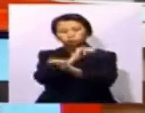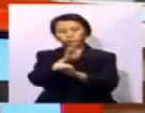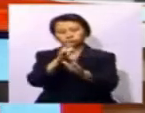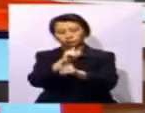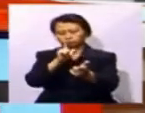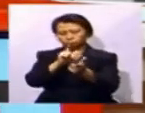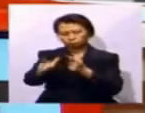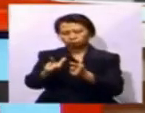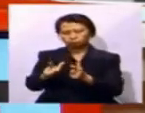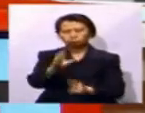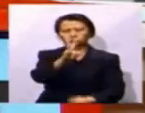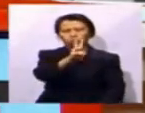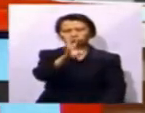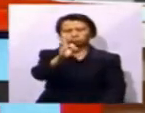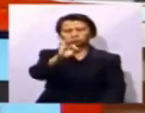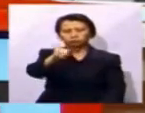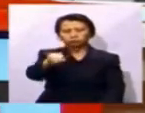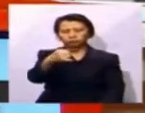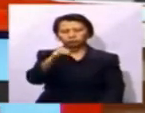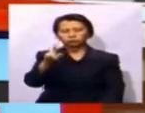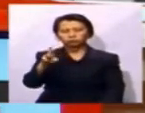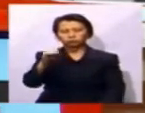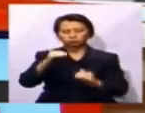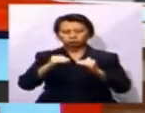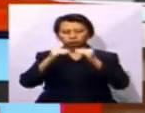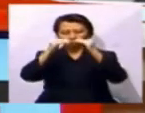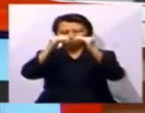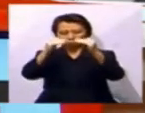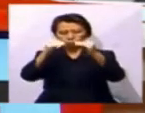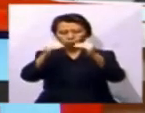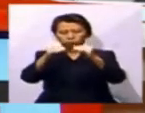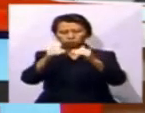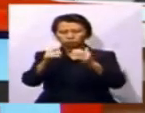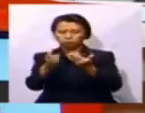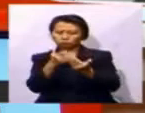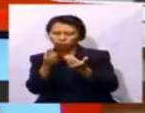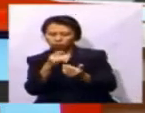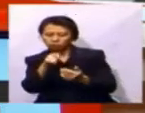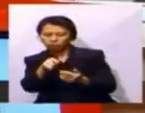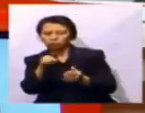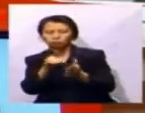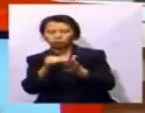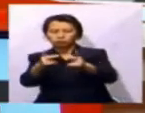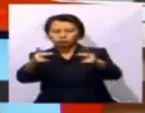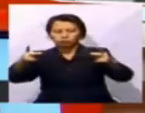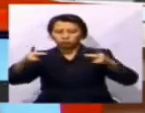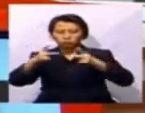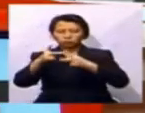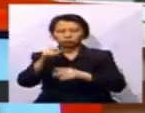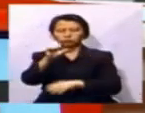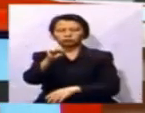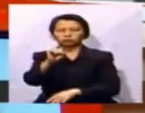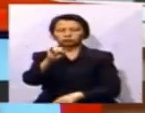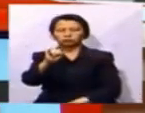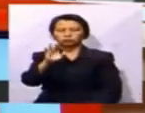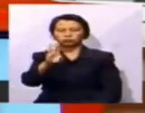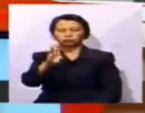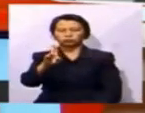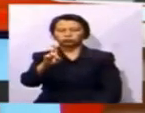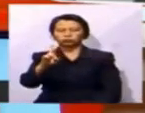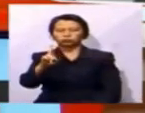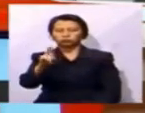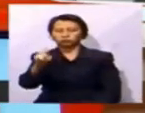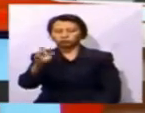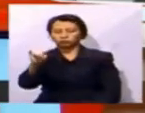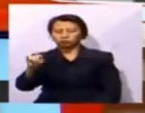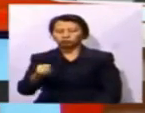meluluskan peruntukan 69 juta ringgit bagi menaik taraf beberapa infrastruktur dan kemudahan di kawasan Sibuti. Daripada jumlah itu,